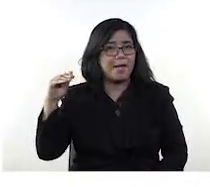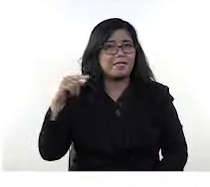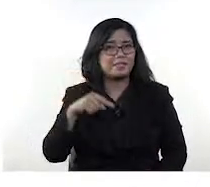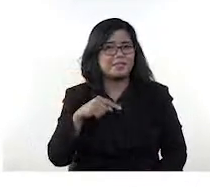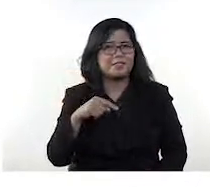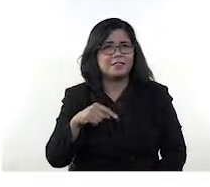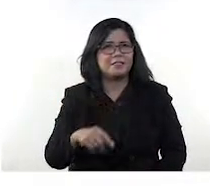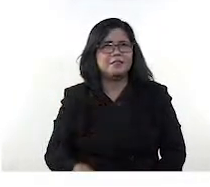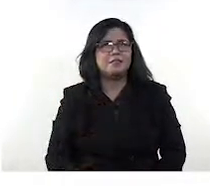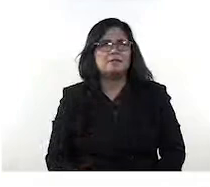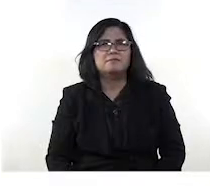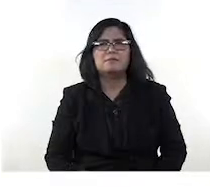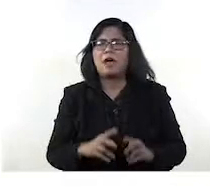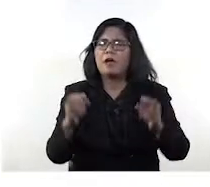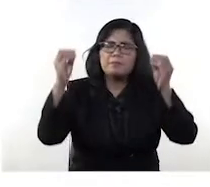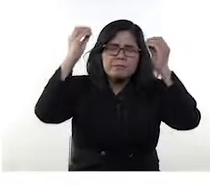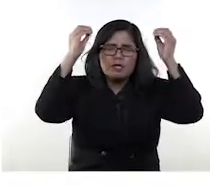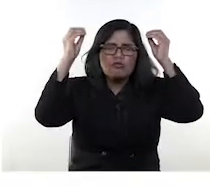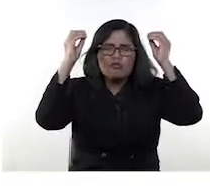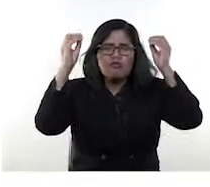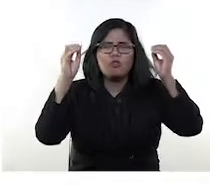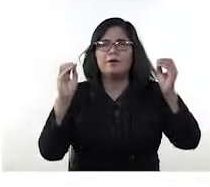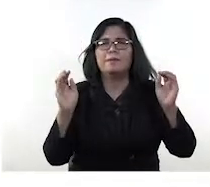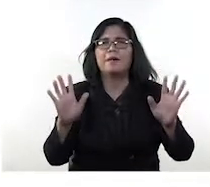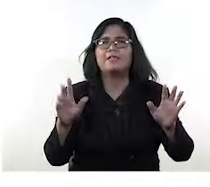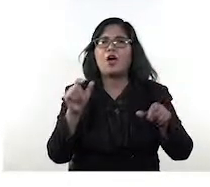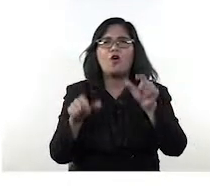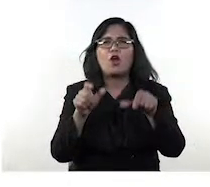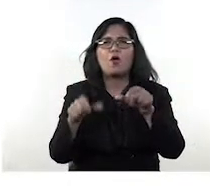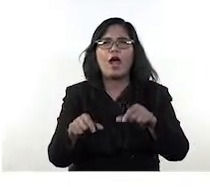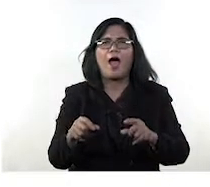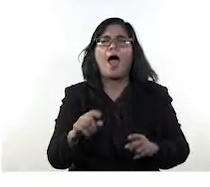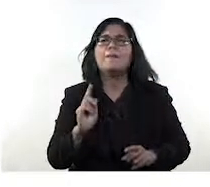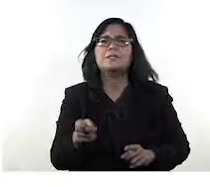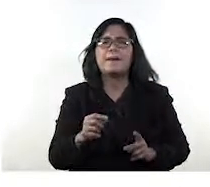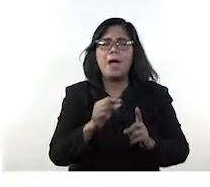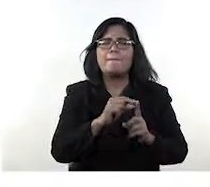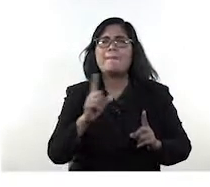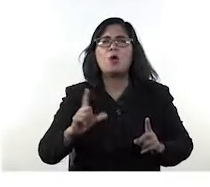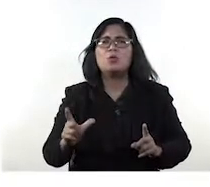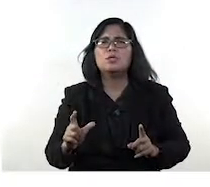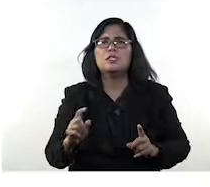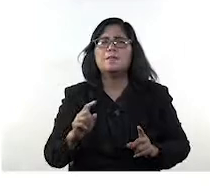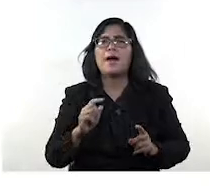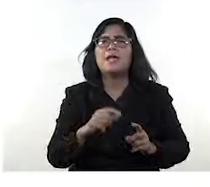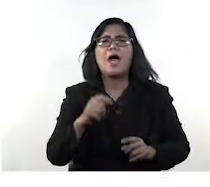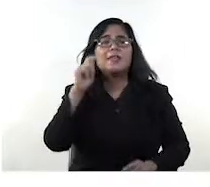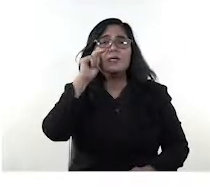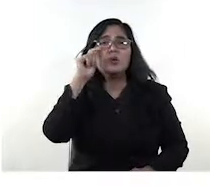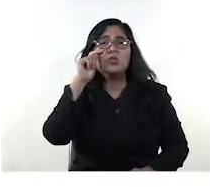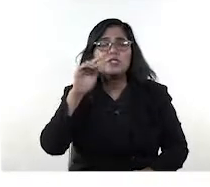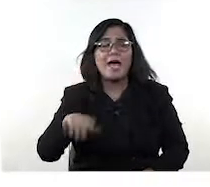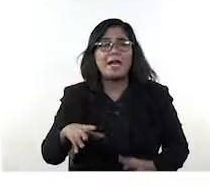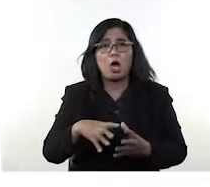Hai sangat membingungkan buat banyak orang Hai karena Paulus kepada Jemaat kepada Timotius anak